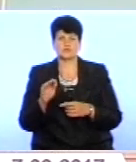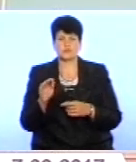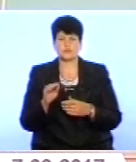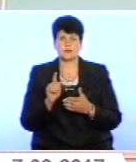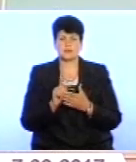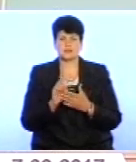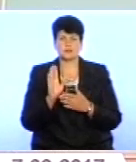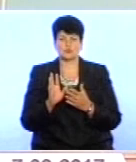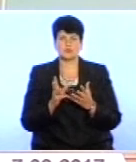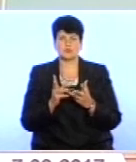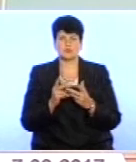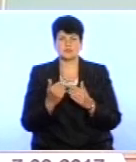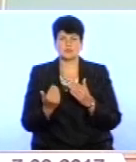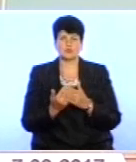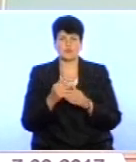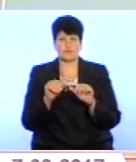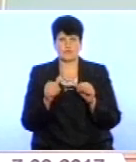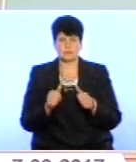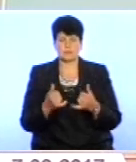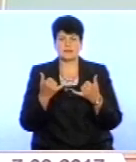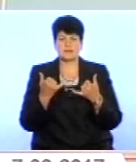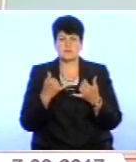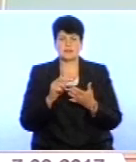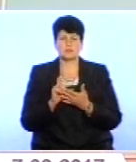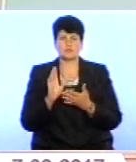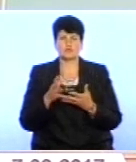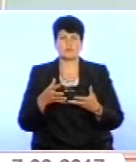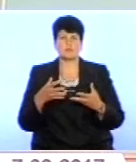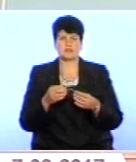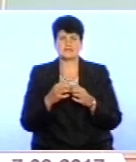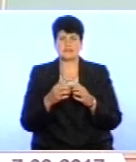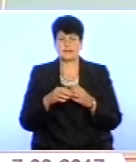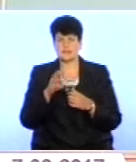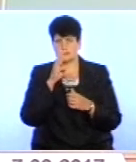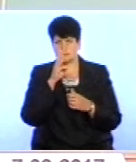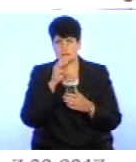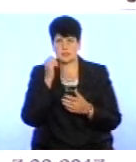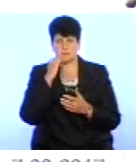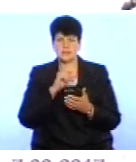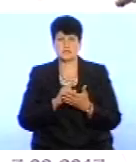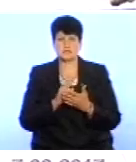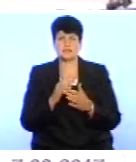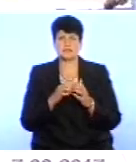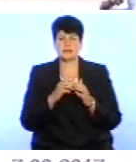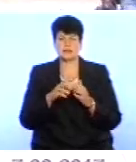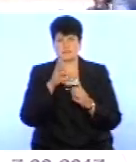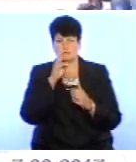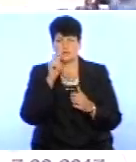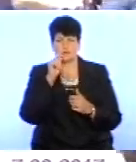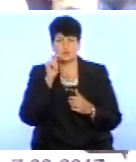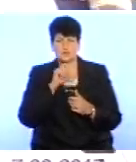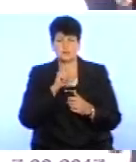пенсії будуть нараховувати за новою формулою. Тепер на пенсію впливатимуть середня заробітна плата пенсіонера, середня зарплата в